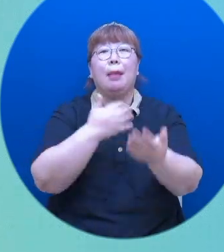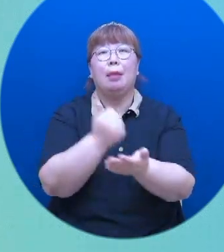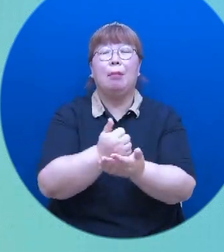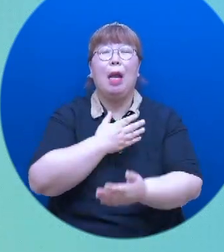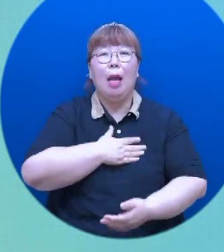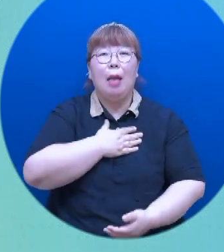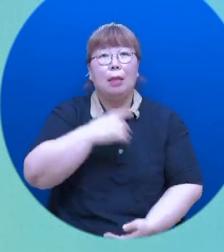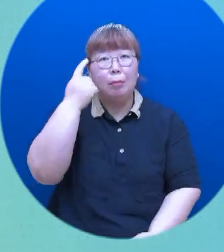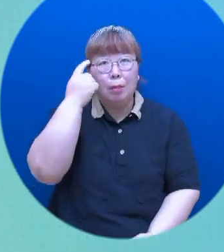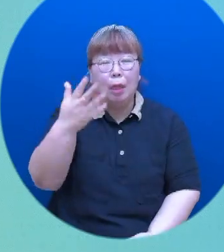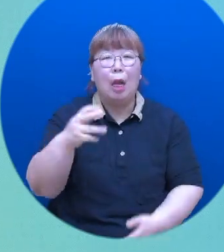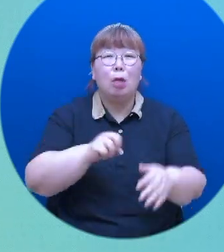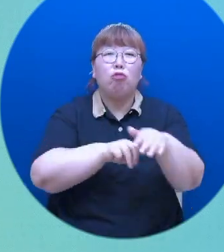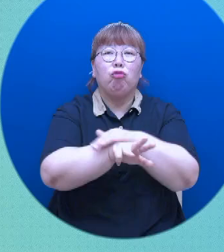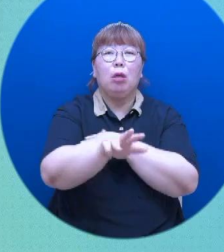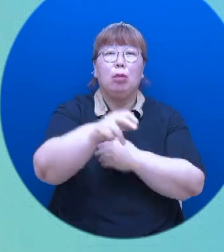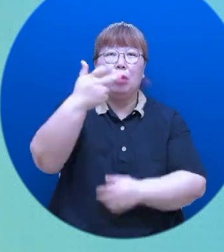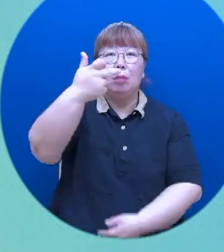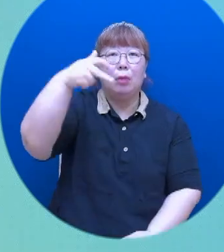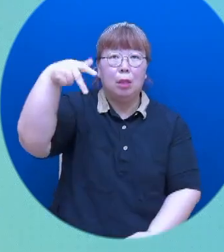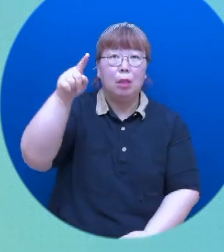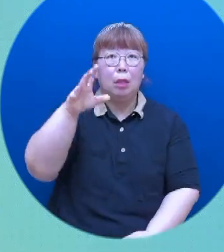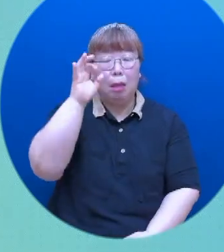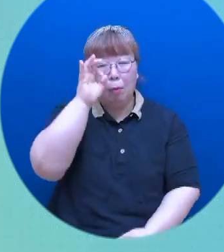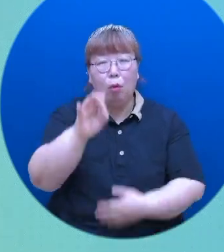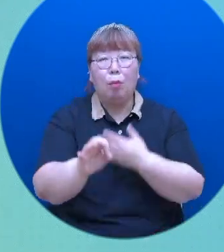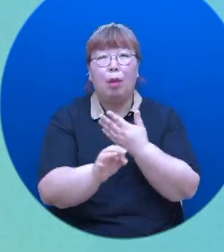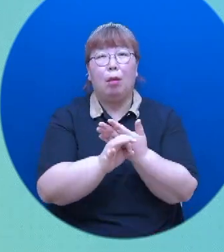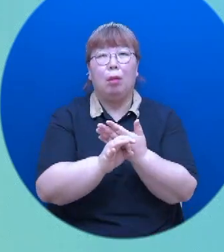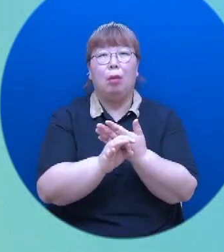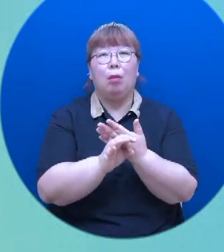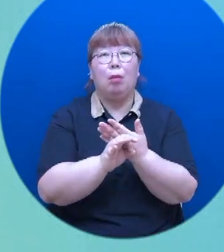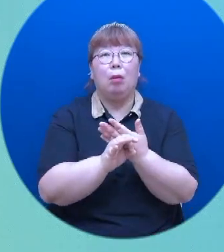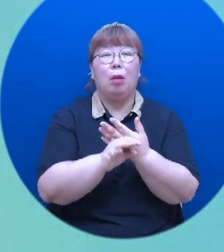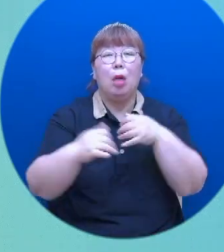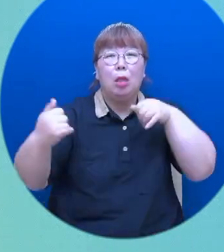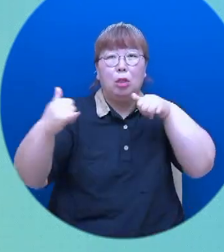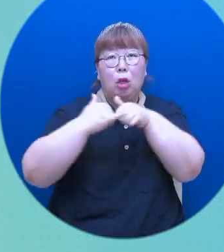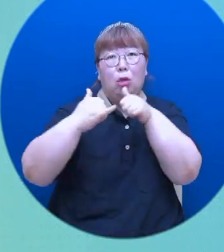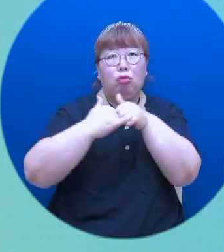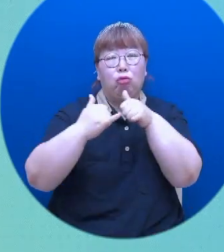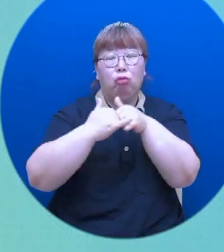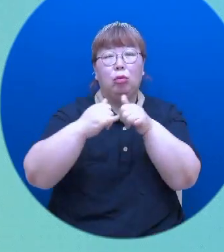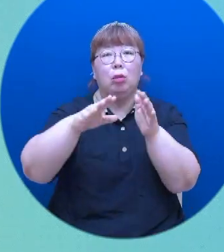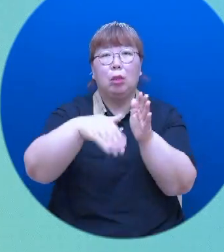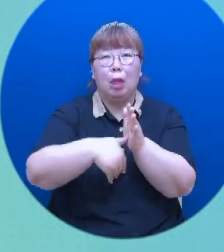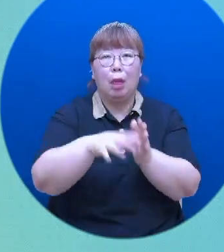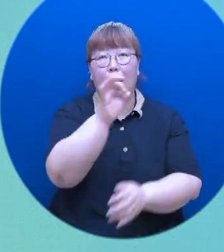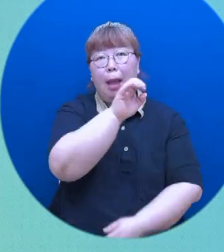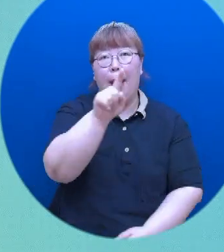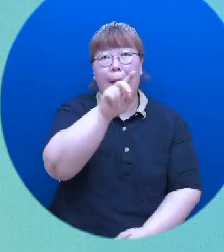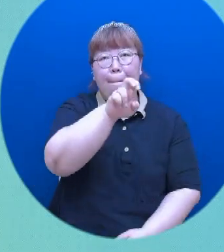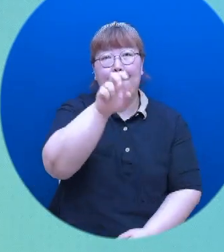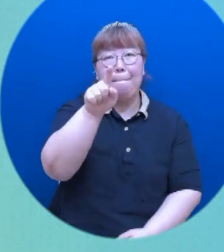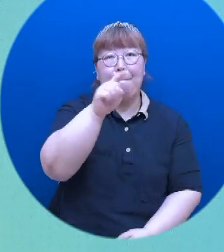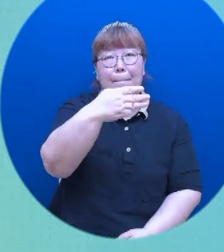여러분, 출애굽기 17장 가면 르비딤의 전투가 벌어져요. 아말렉과의